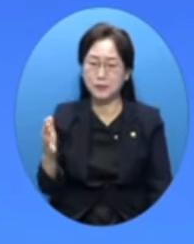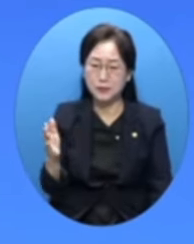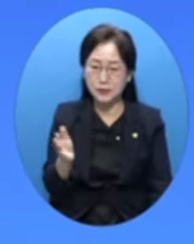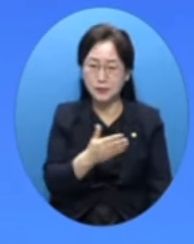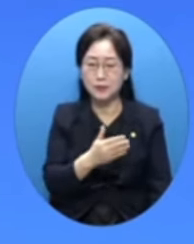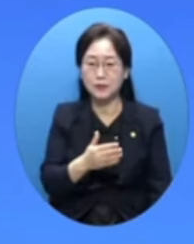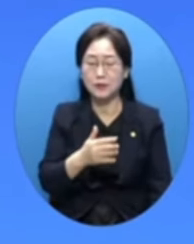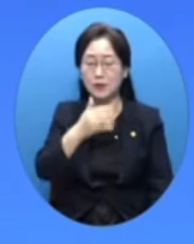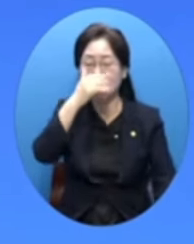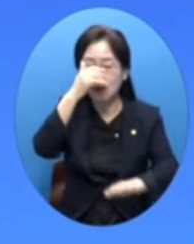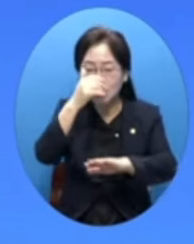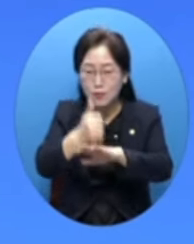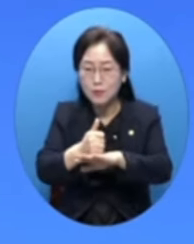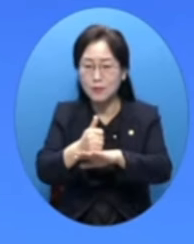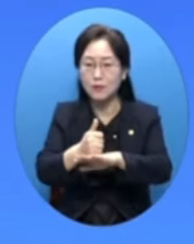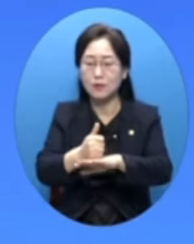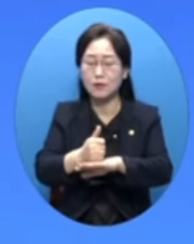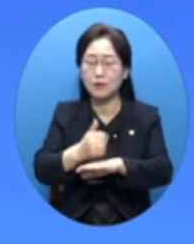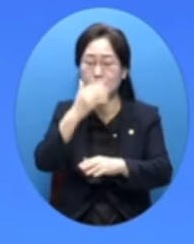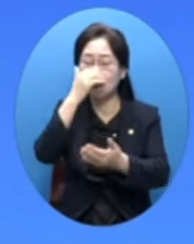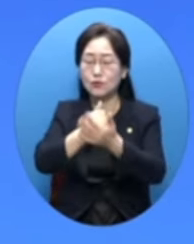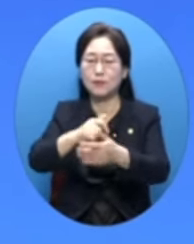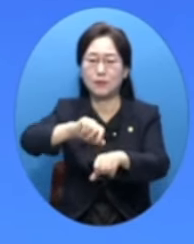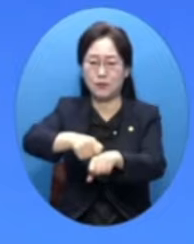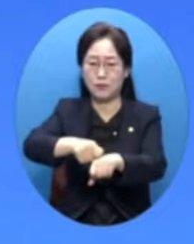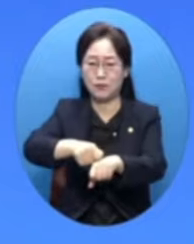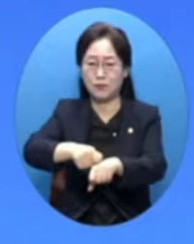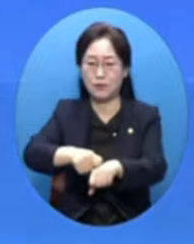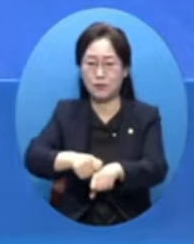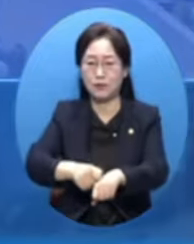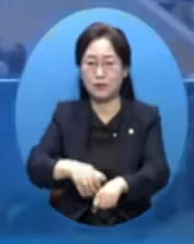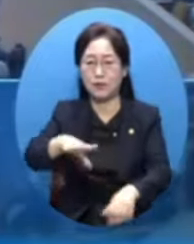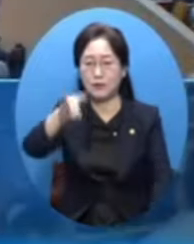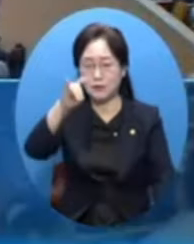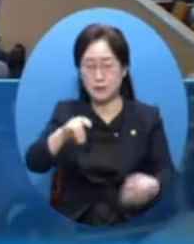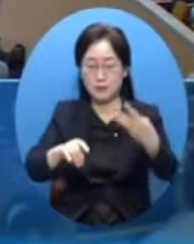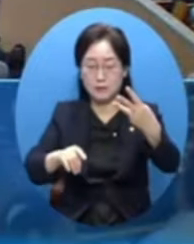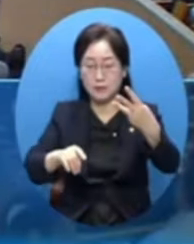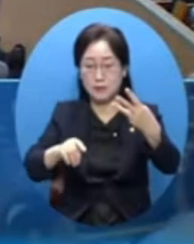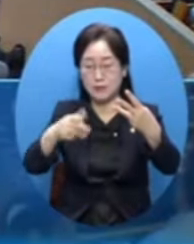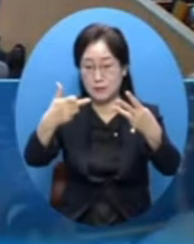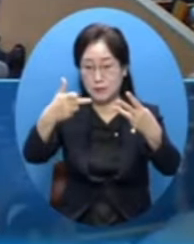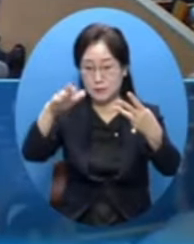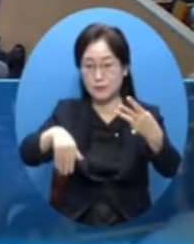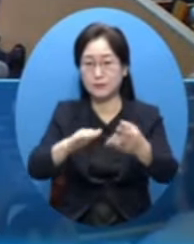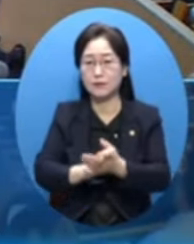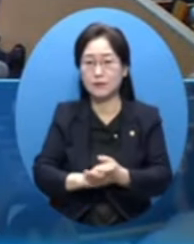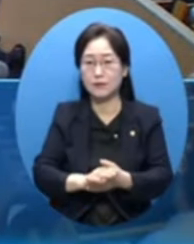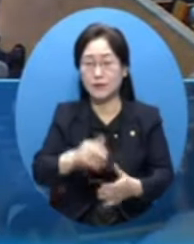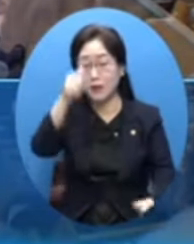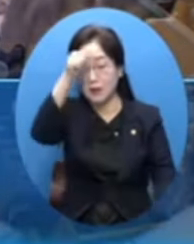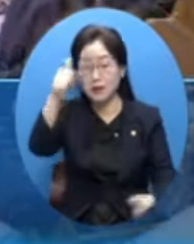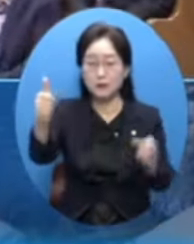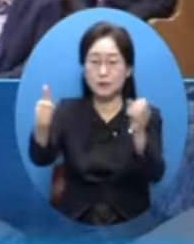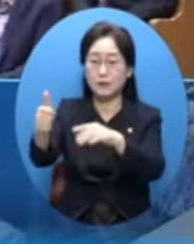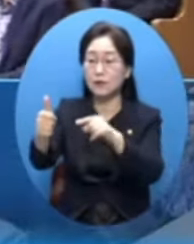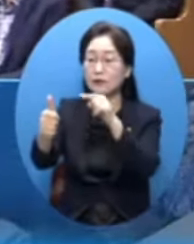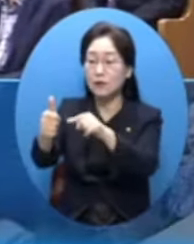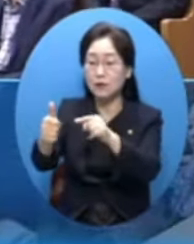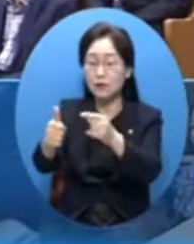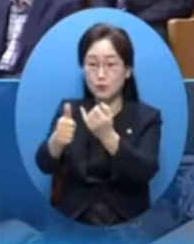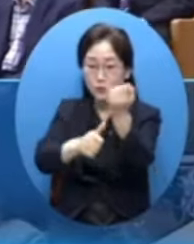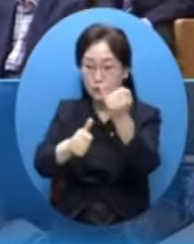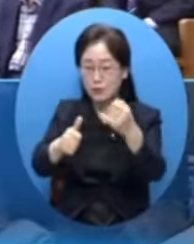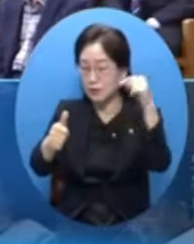죄의 결과로 다가온 형벌입니다. 창세기 3장 17절 18절은 이와 같이 말씀합니다. 아담에게 이르시되 내가 내 아내의